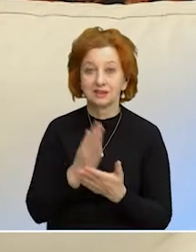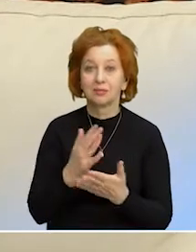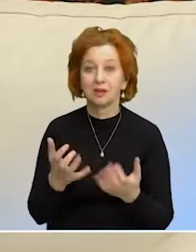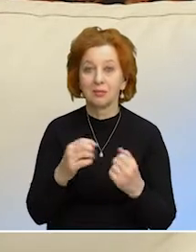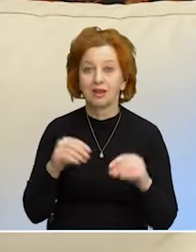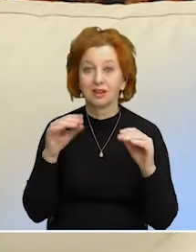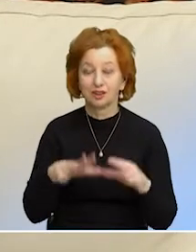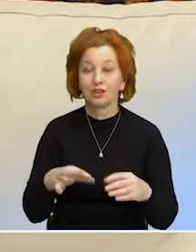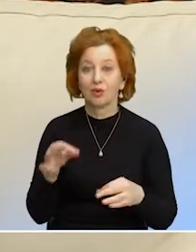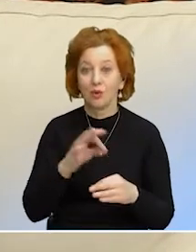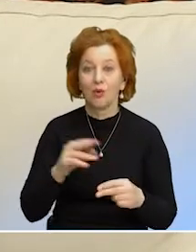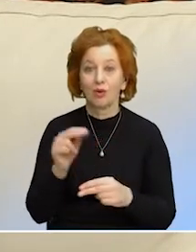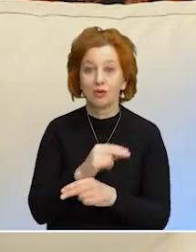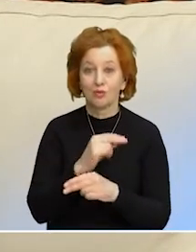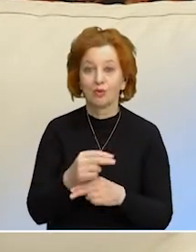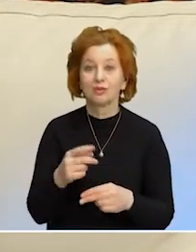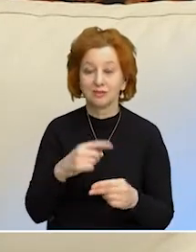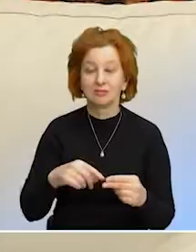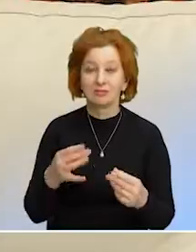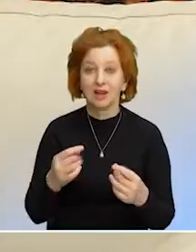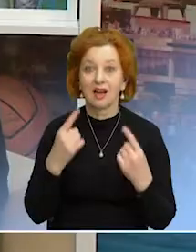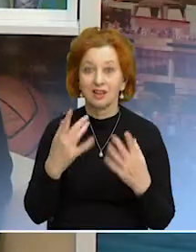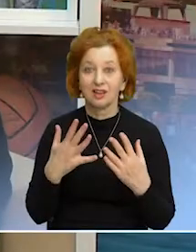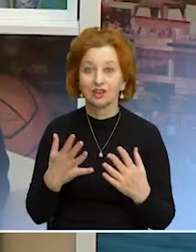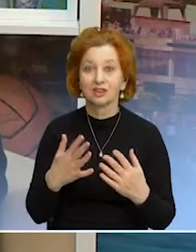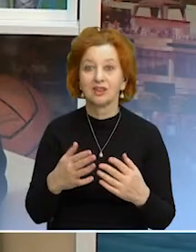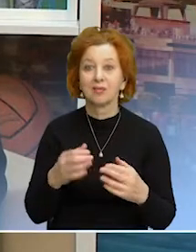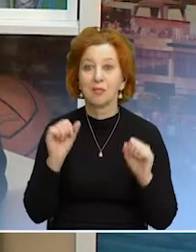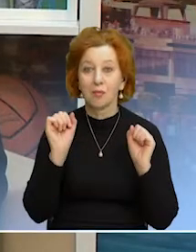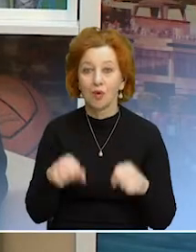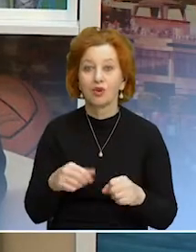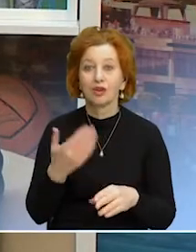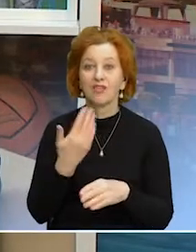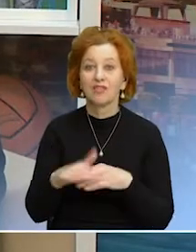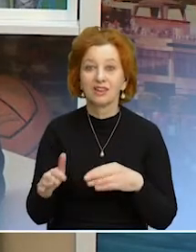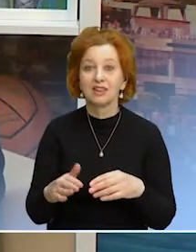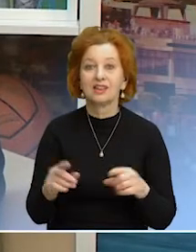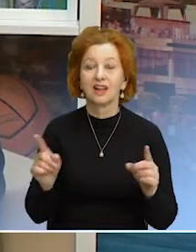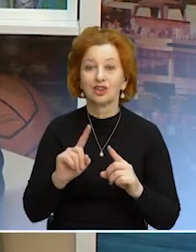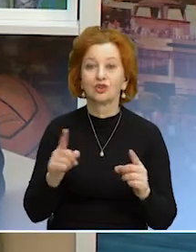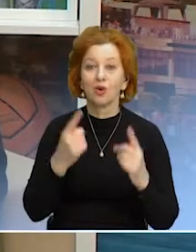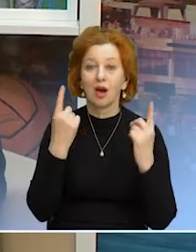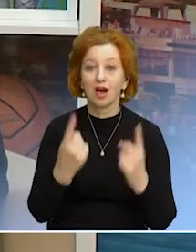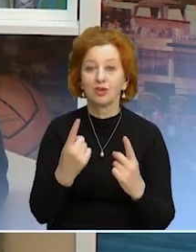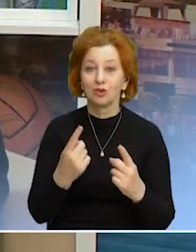либо принимать решение о досрочном капитальном ремонте. Я к чему про срок спросил. Вот за это время... Можете ли вы выделить что-то,